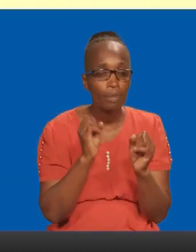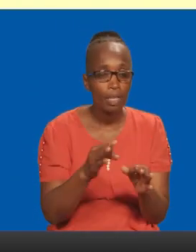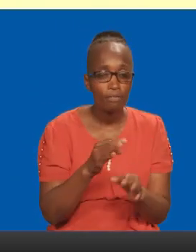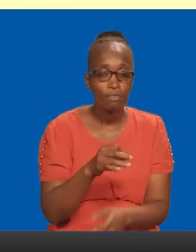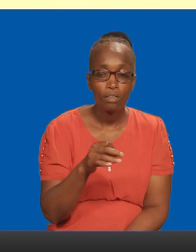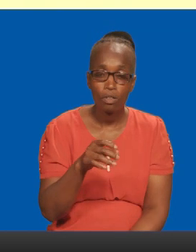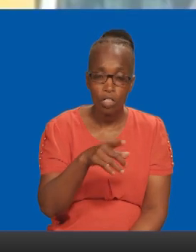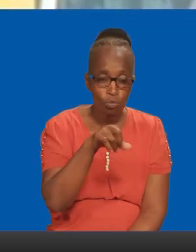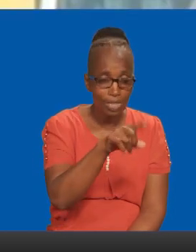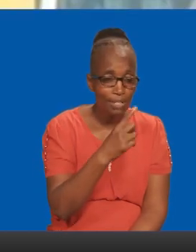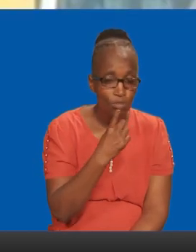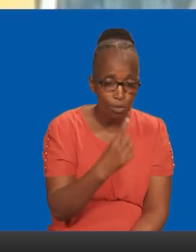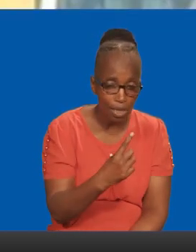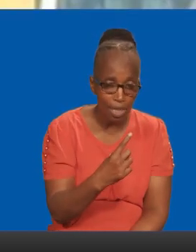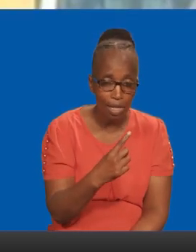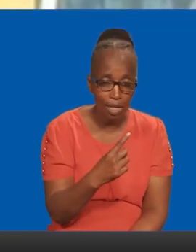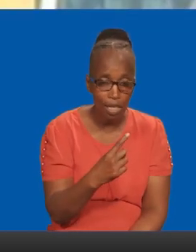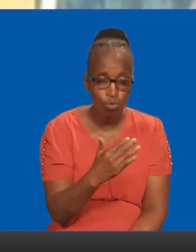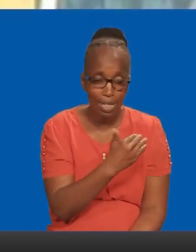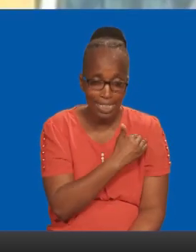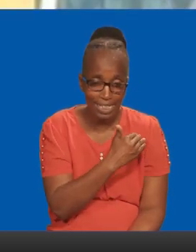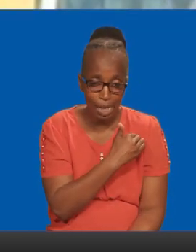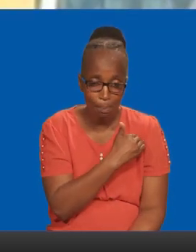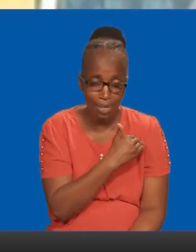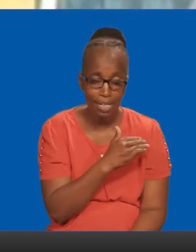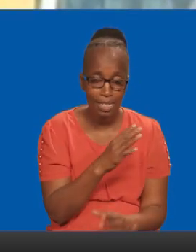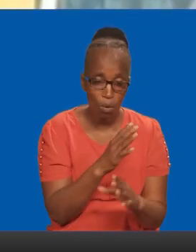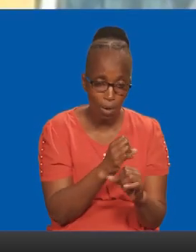nini kampuni. Ukisema utadisturb